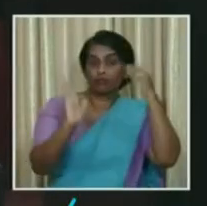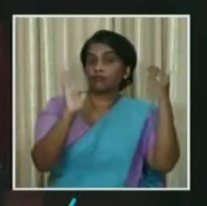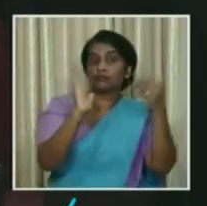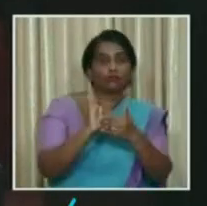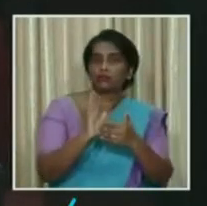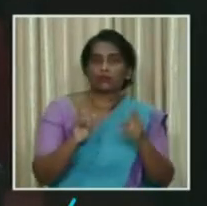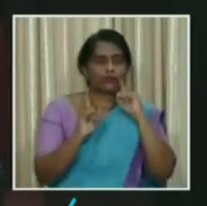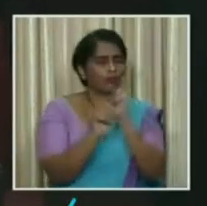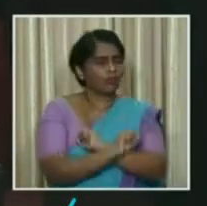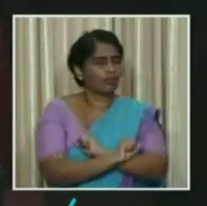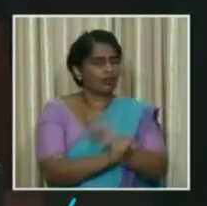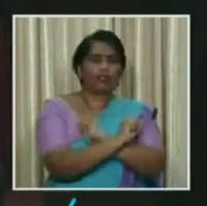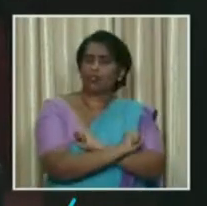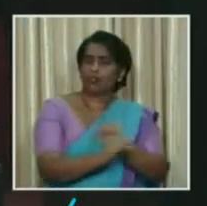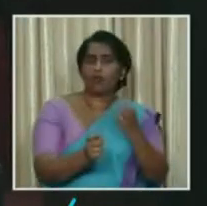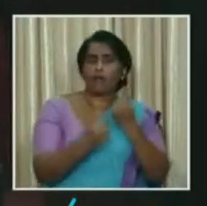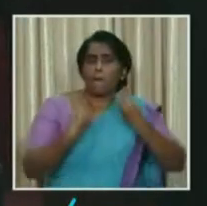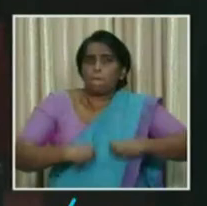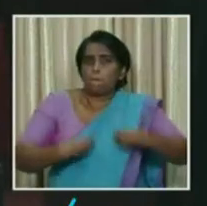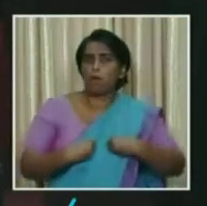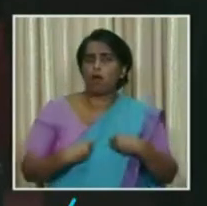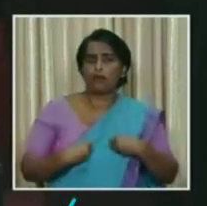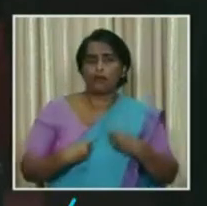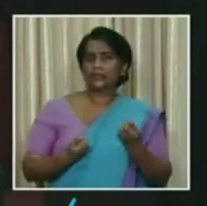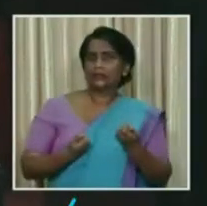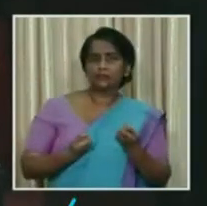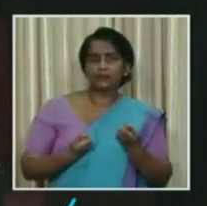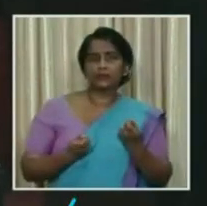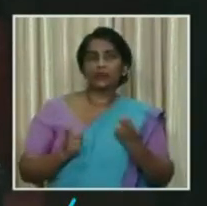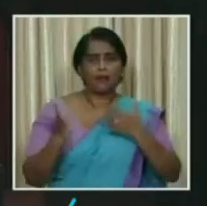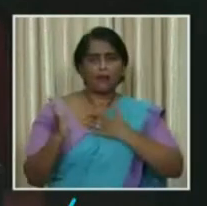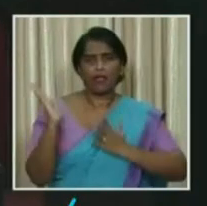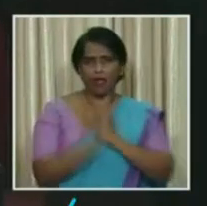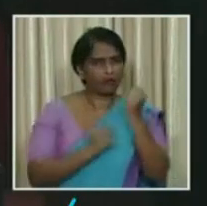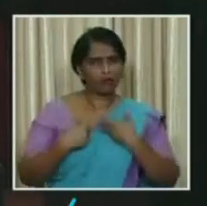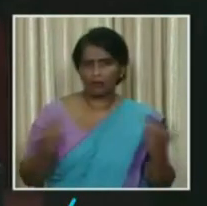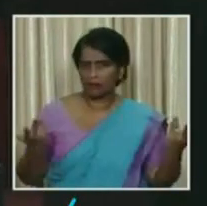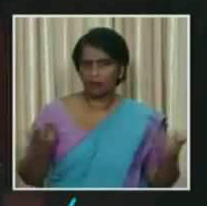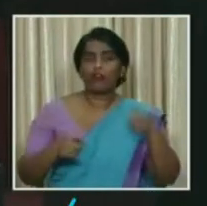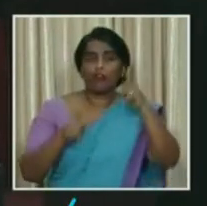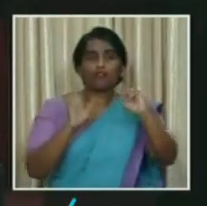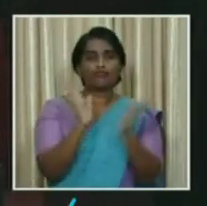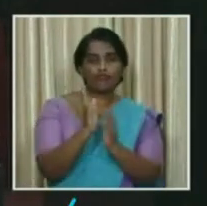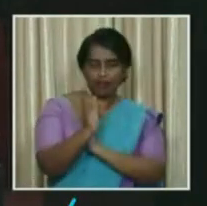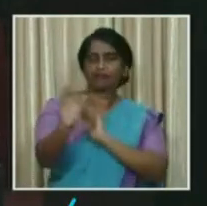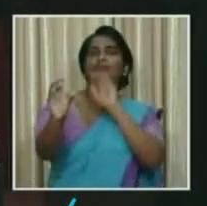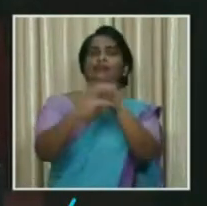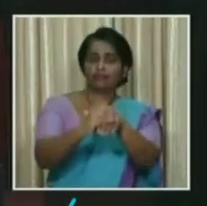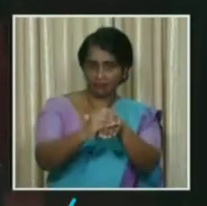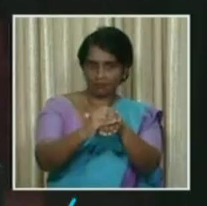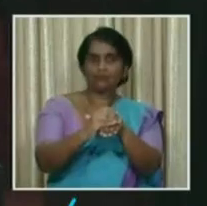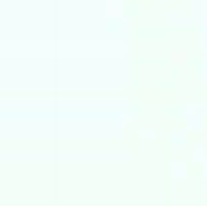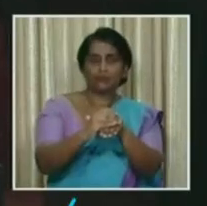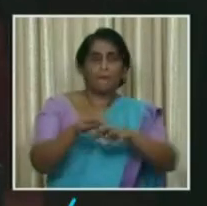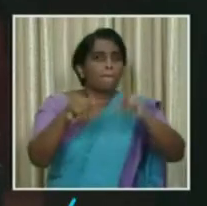කිසිම සත්‍යතා පරීක්ෂණයක් කරලා නැහැ. වැඩ කරන ජනතාවගේ මුදල් කොච්චර අඩු වෙනවද කියලා මේ කාරක සභාවට